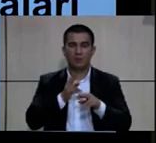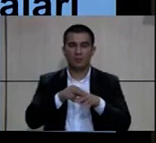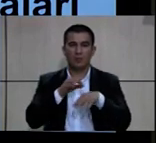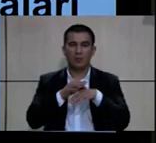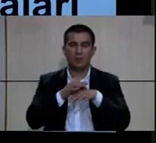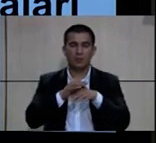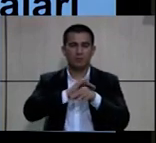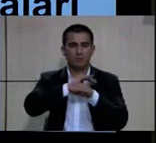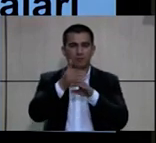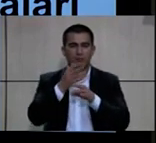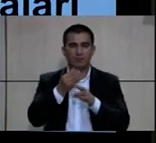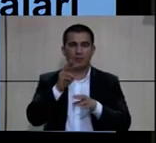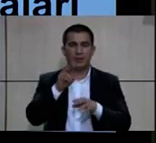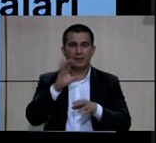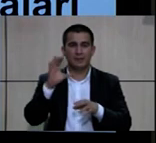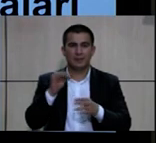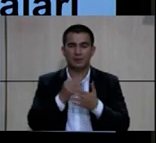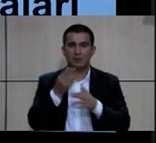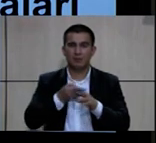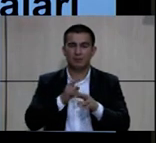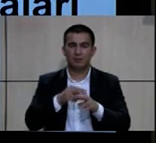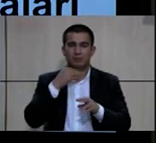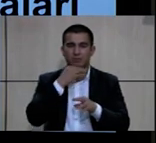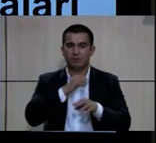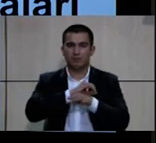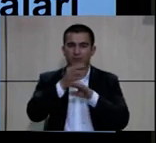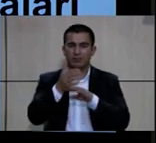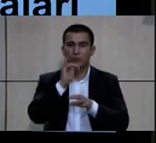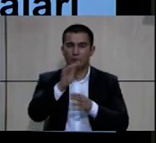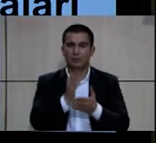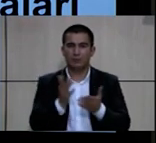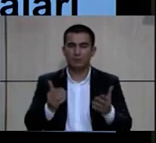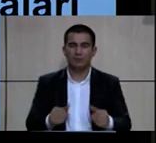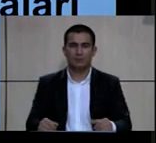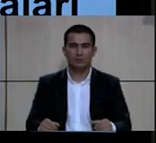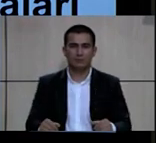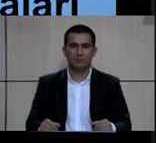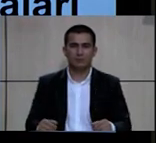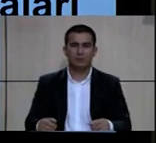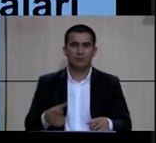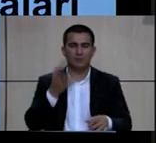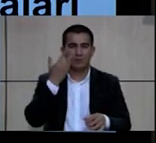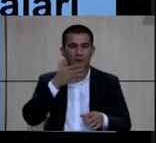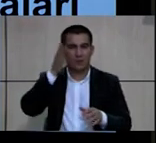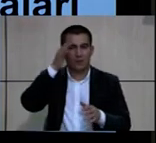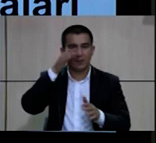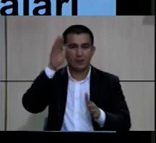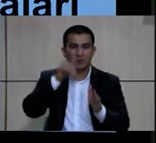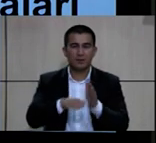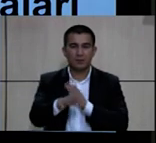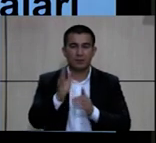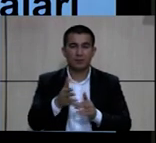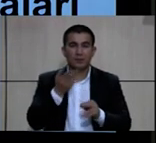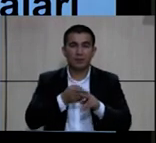bilan qoplangan yassi mug'uz tumshug'i bo'ladi. Suvga sho'ng'iganda ko'zi